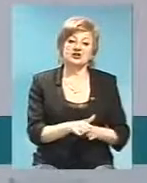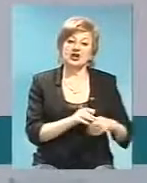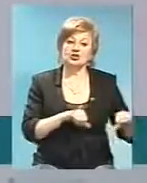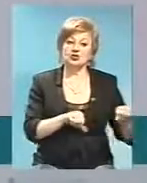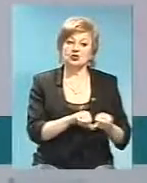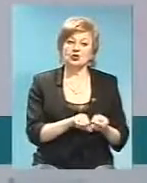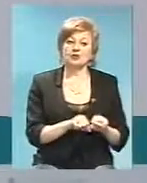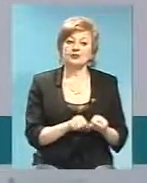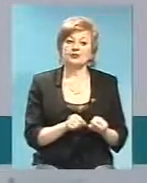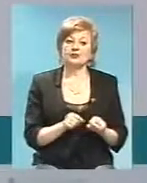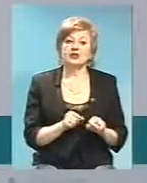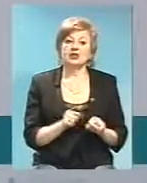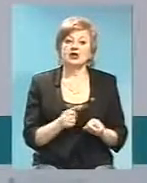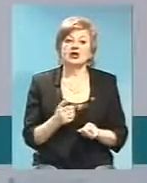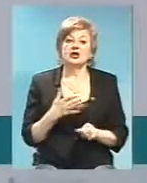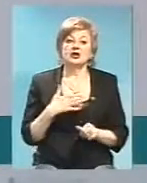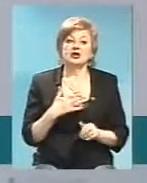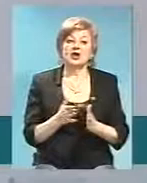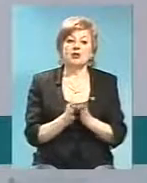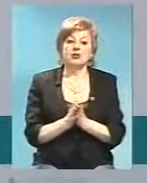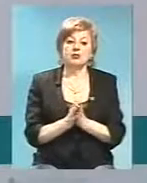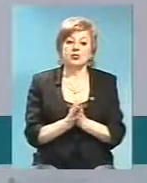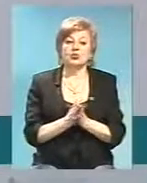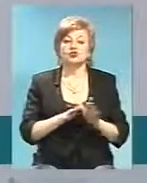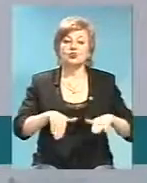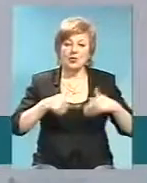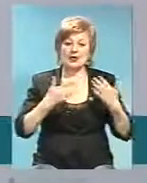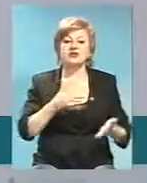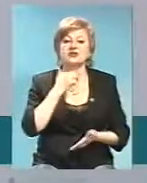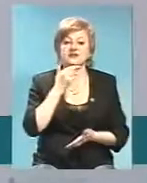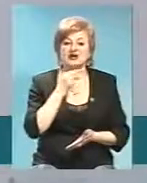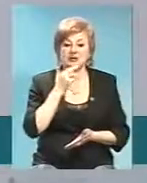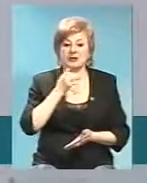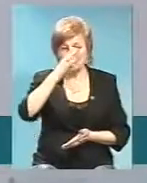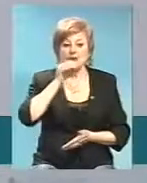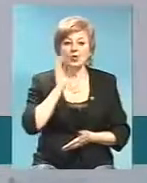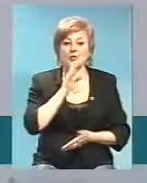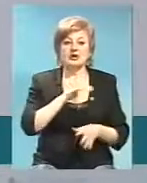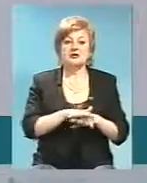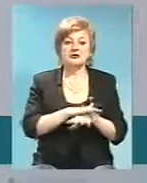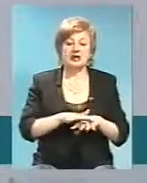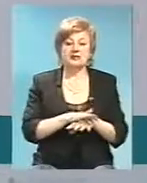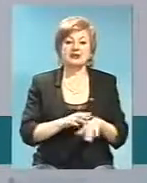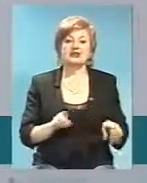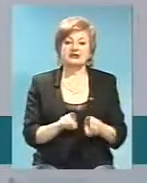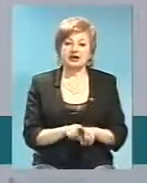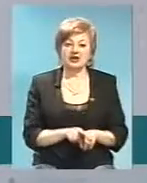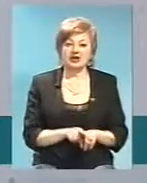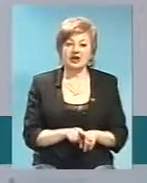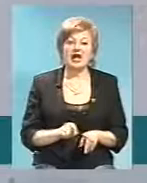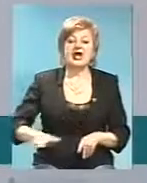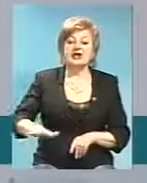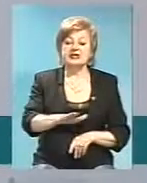шкіл можна ознайомитися? Є така інформація? Я прошу звернути увагу батьківську громадське ще на таке. Отже,